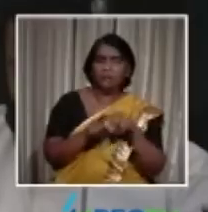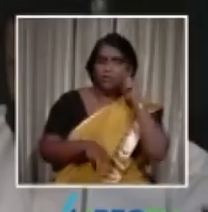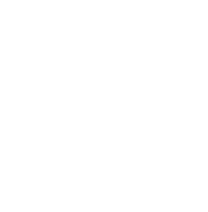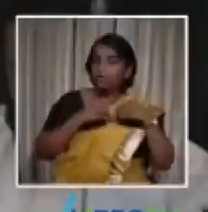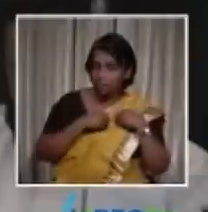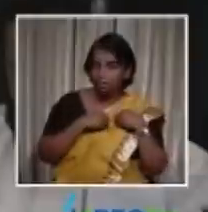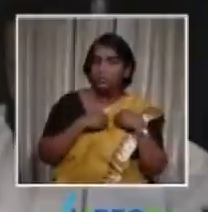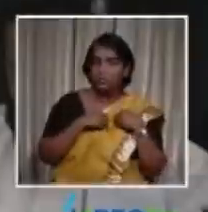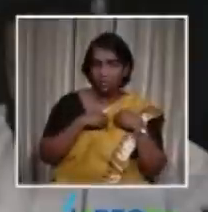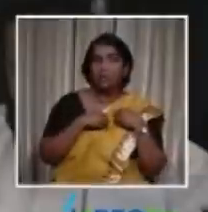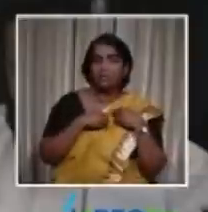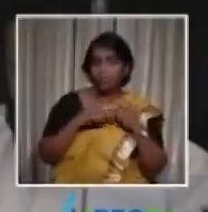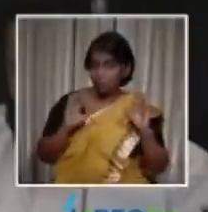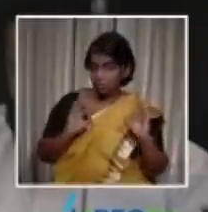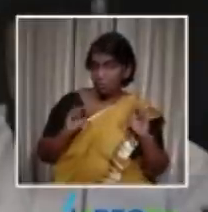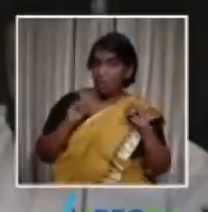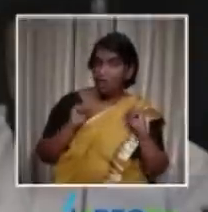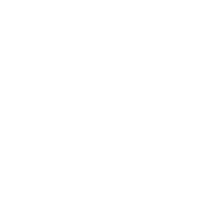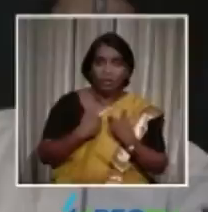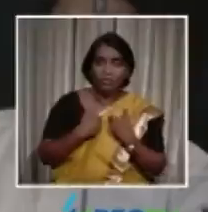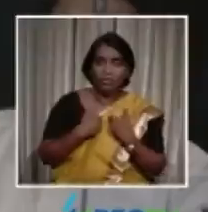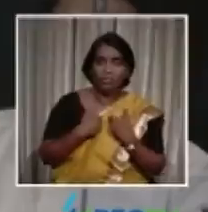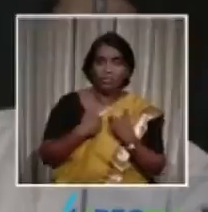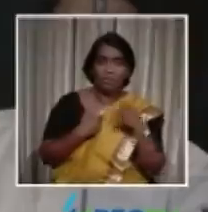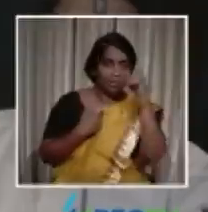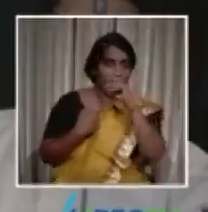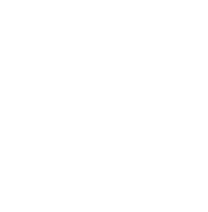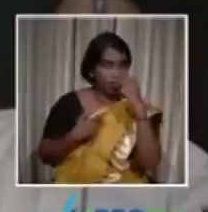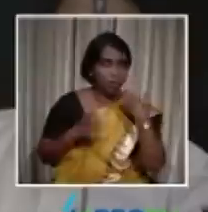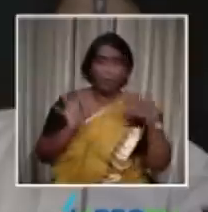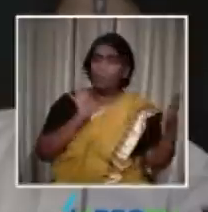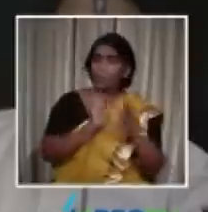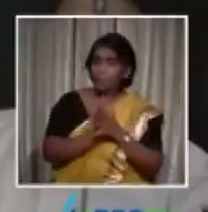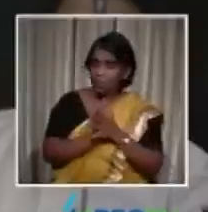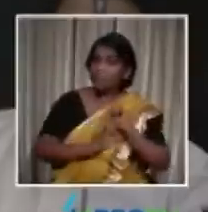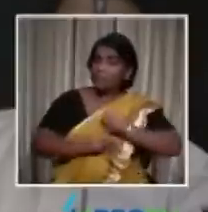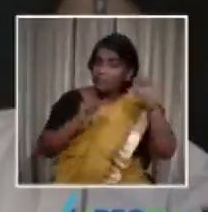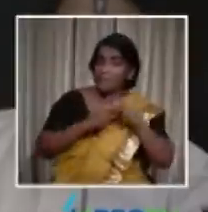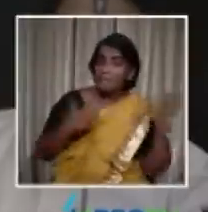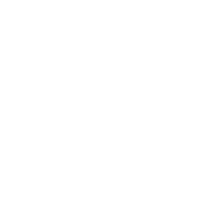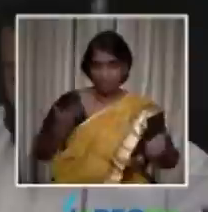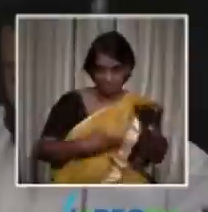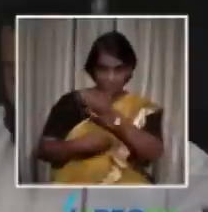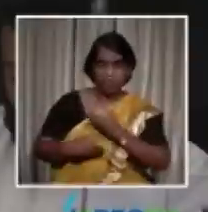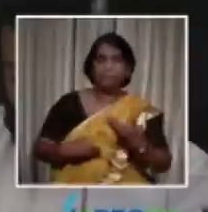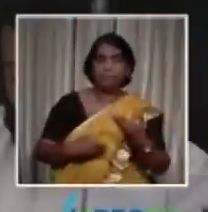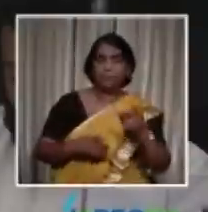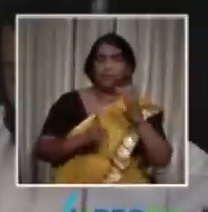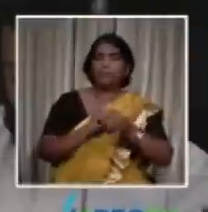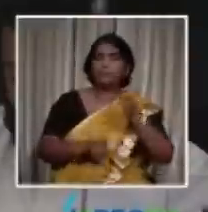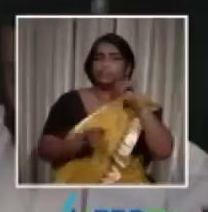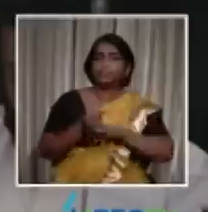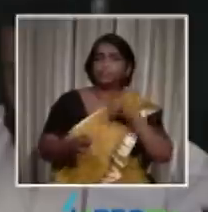ඉල්ලනවා ජනවරමක්. අපි ඒක ලෑස්ති වෙන්නේ කොහොමද නියෝජ්‍ය කතානායකතුමනේ? මාස 3මාරක් එකට තමන්ගේ මෙහෙයුම කරගන්න බැරි අපට අරගලයේ දෙනවද? අර ජනාධිපති